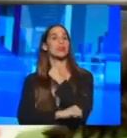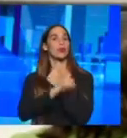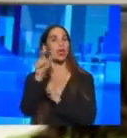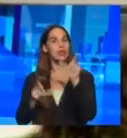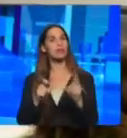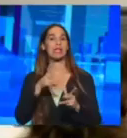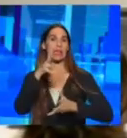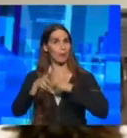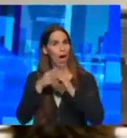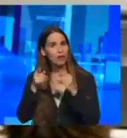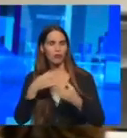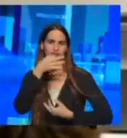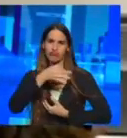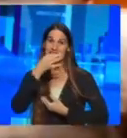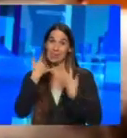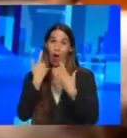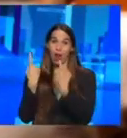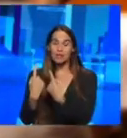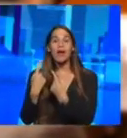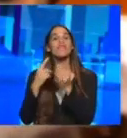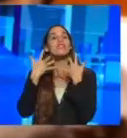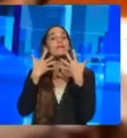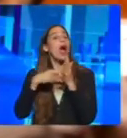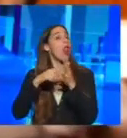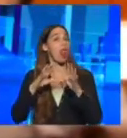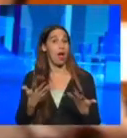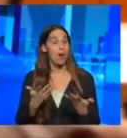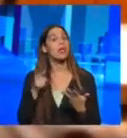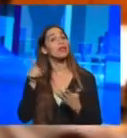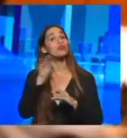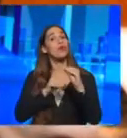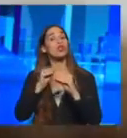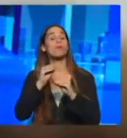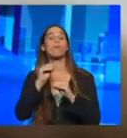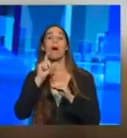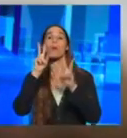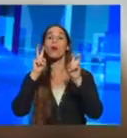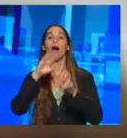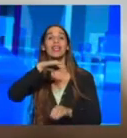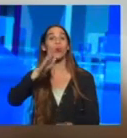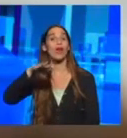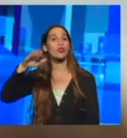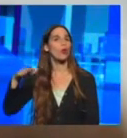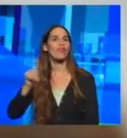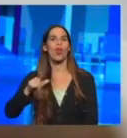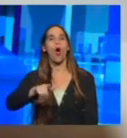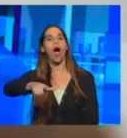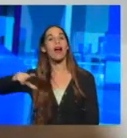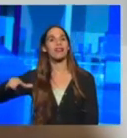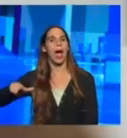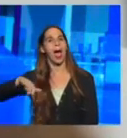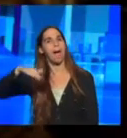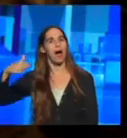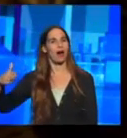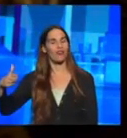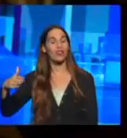דיברה איתם, סיפרה להם על עצמה בין היתר, והסבירה להם למה למשל היא משתמשת במונח יהודה ושומרון ולא הגדה המערבית, או למה היא לא